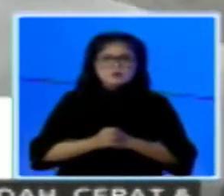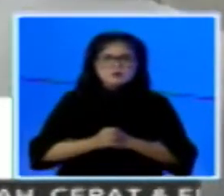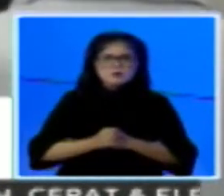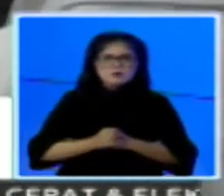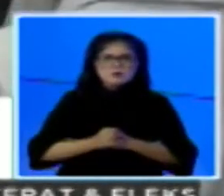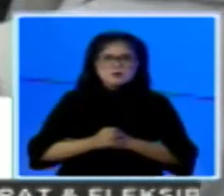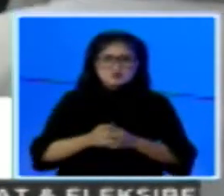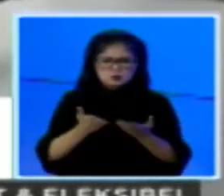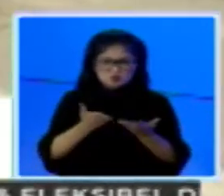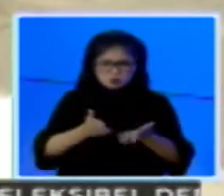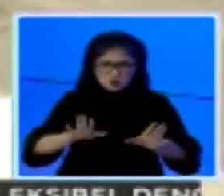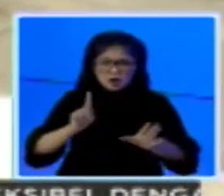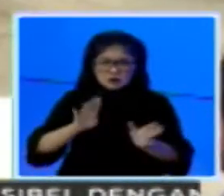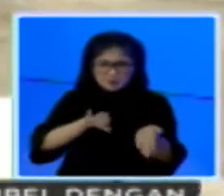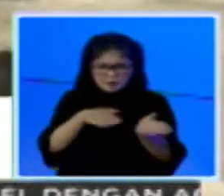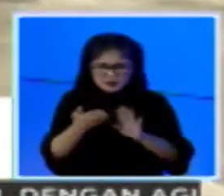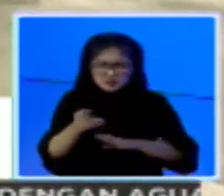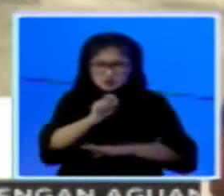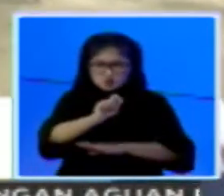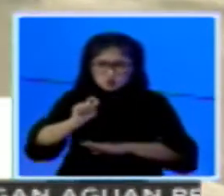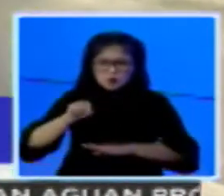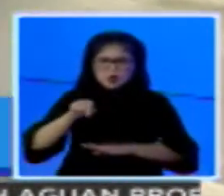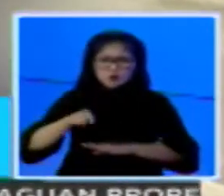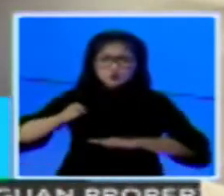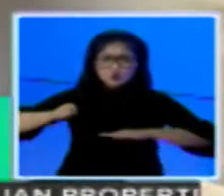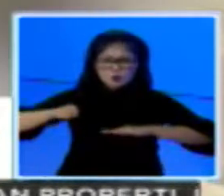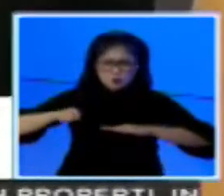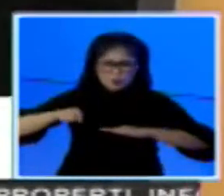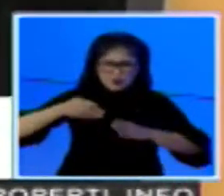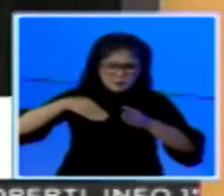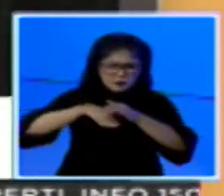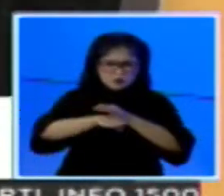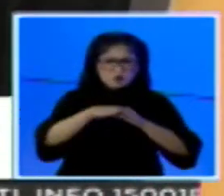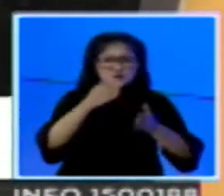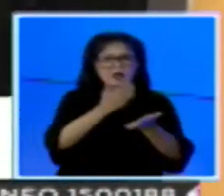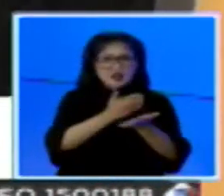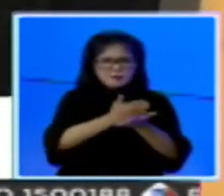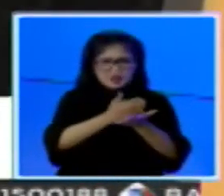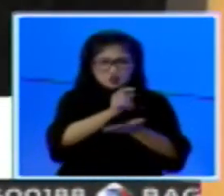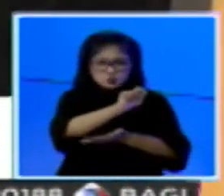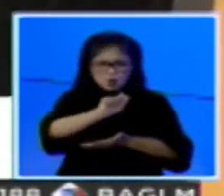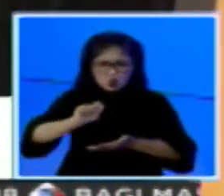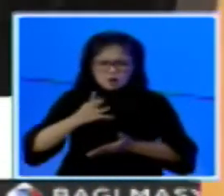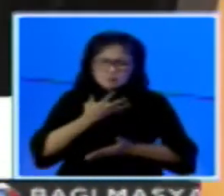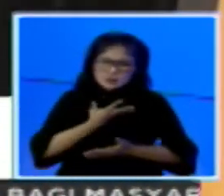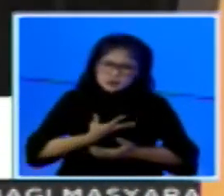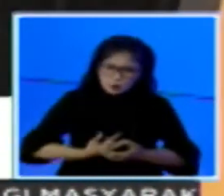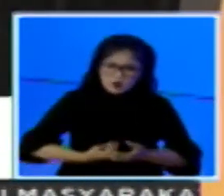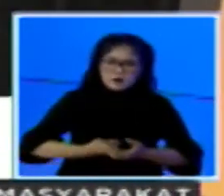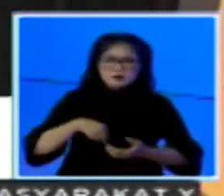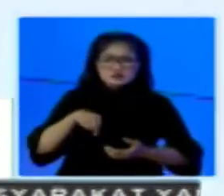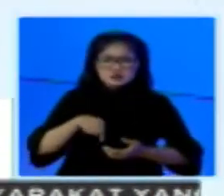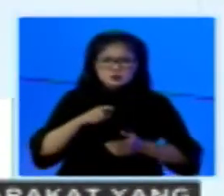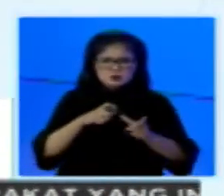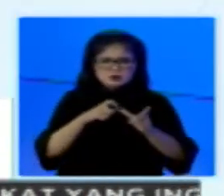Pasca insiden meninggalnya seorang siswa saat menjalani hukuman terlambat datang sekolah, pihak sekolah mengaku menyesal. Siswa kelas 3 SMP di